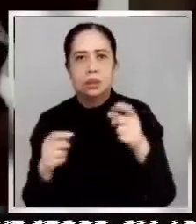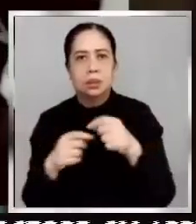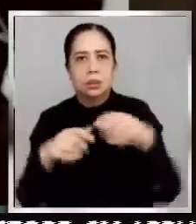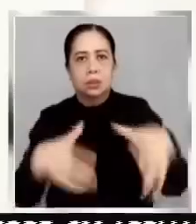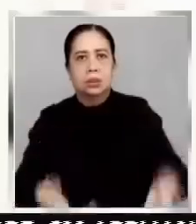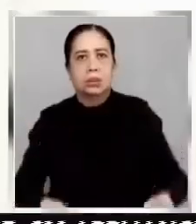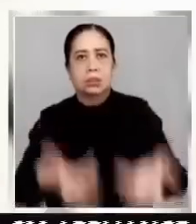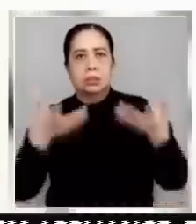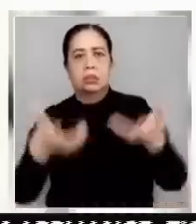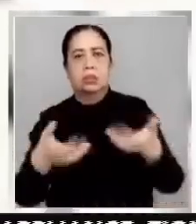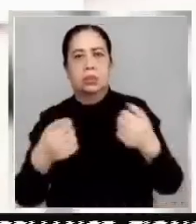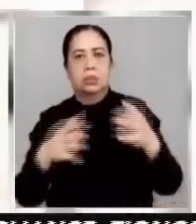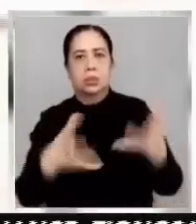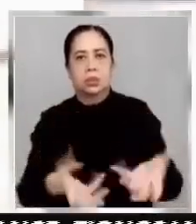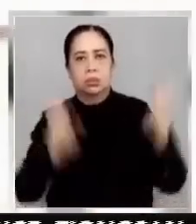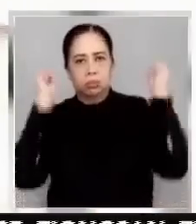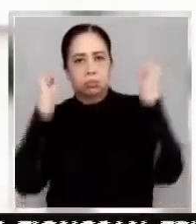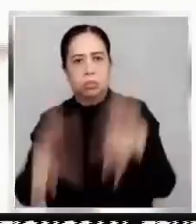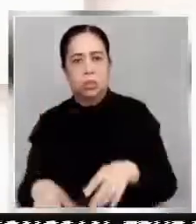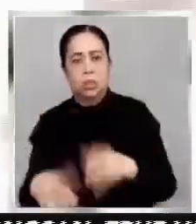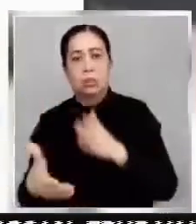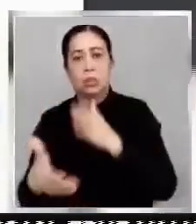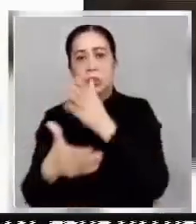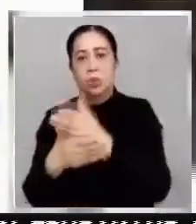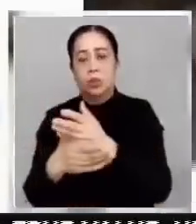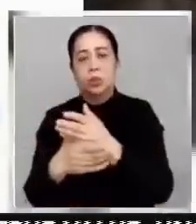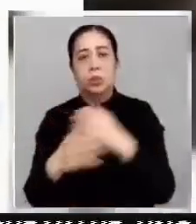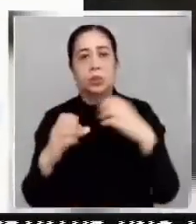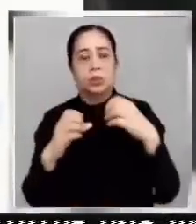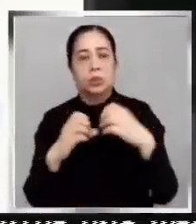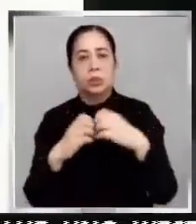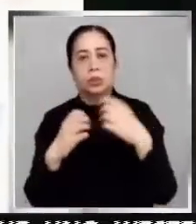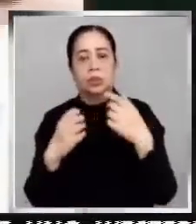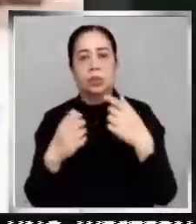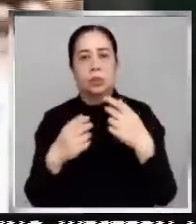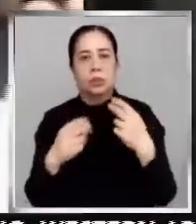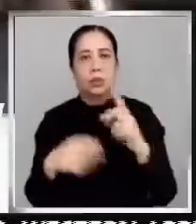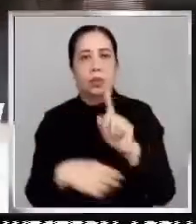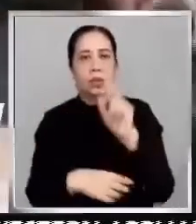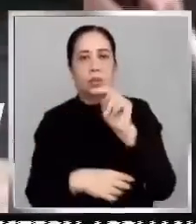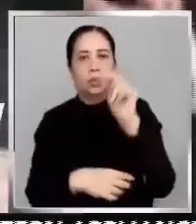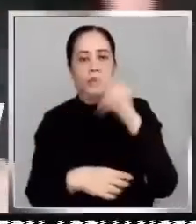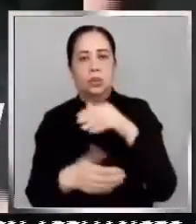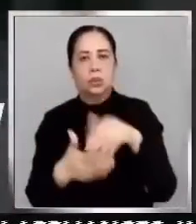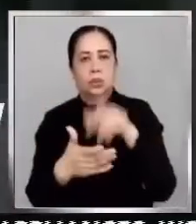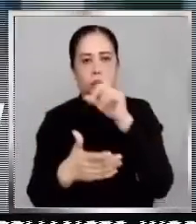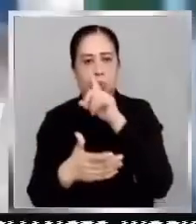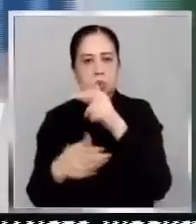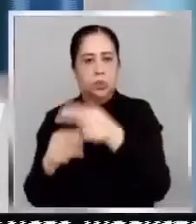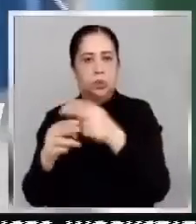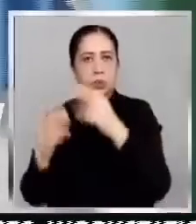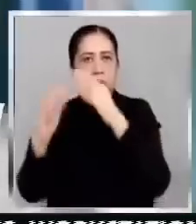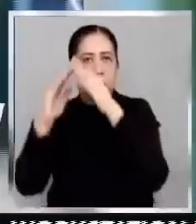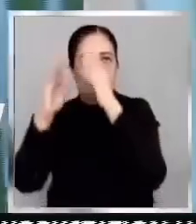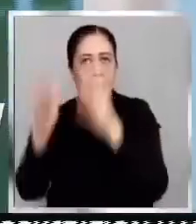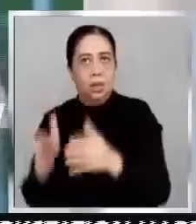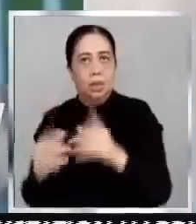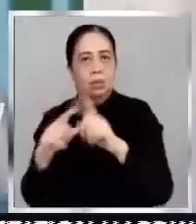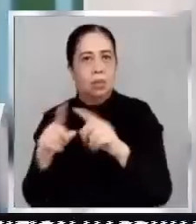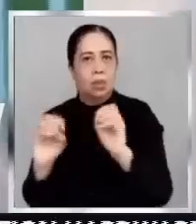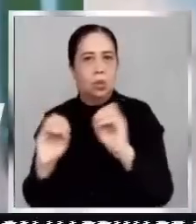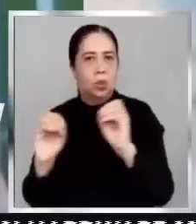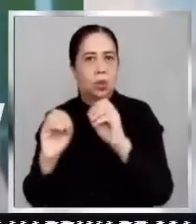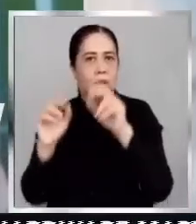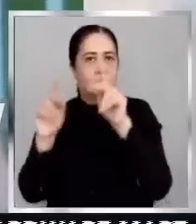nagsaka sahig pinuntahan ng GMA Regional TV one North Central Luzon ang bahay ni sanorias pero wala siya roon